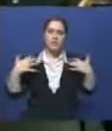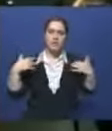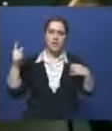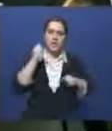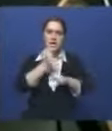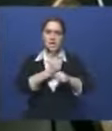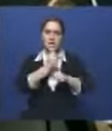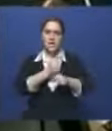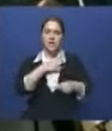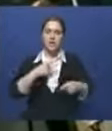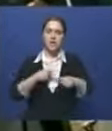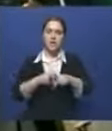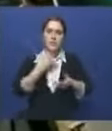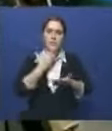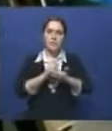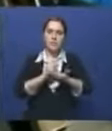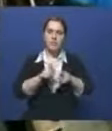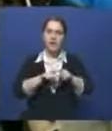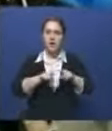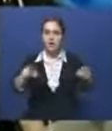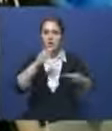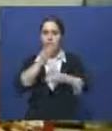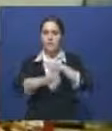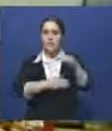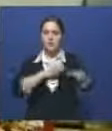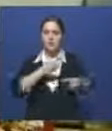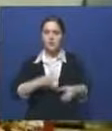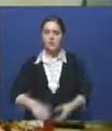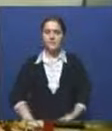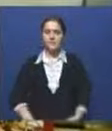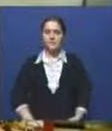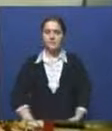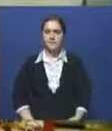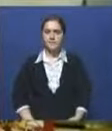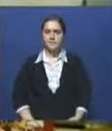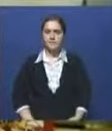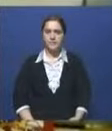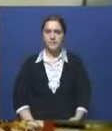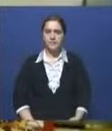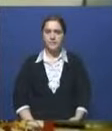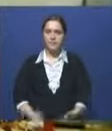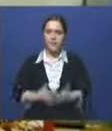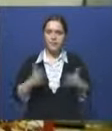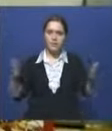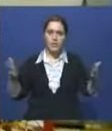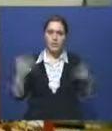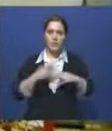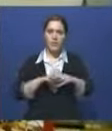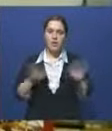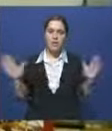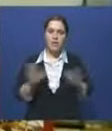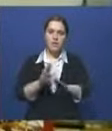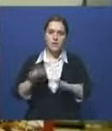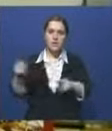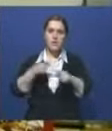изготовление инструментов, которые и распространились по всему миру. Большинство музыкальных инструментов в генезисе родились в кочевой среде. Вот та